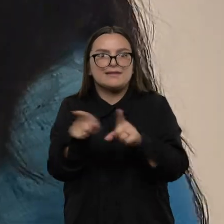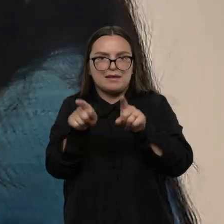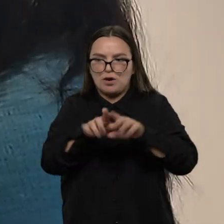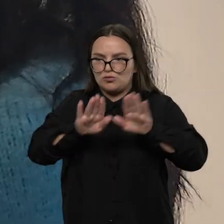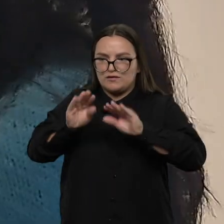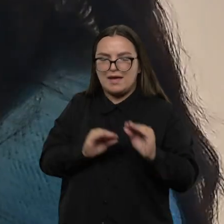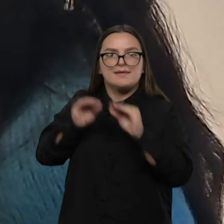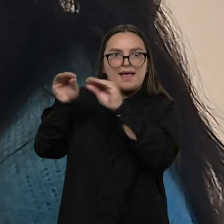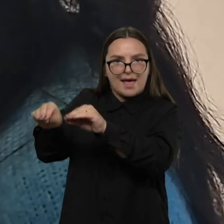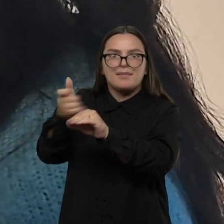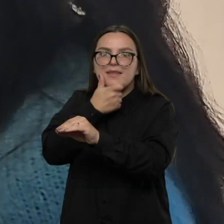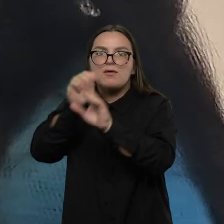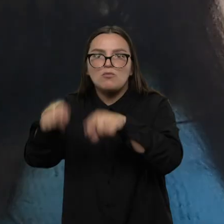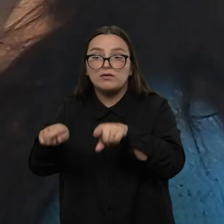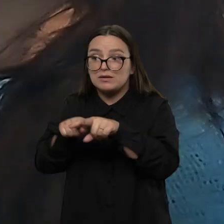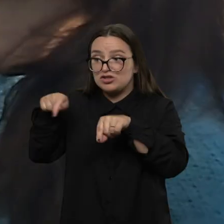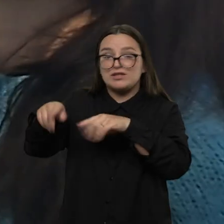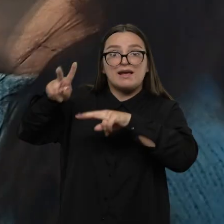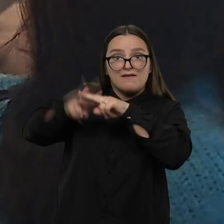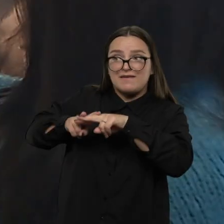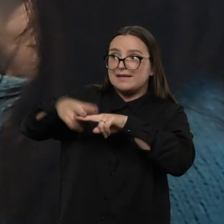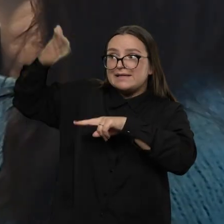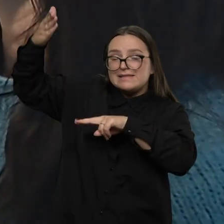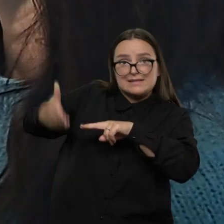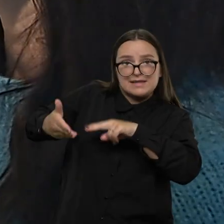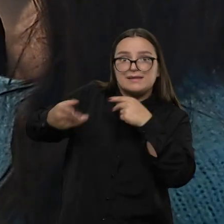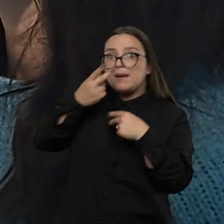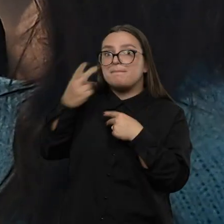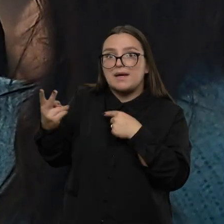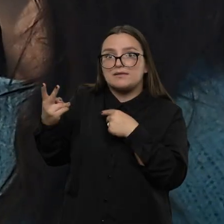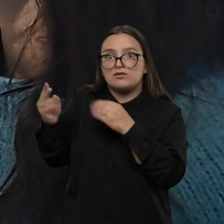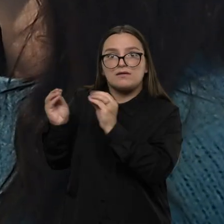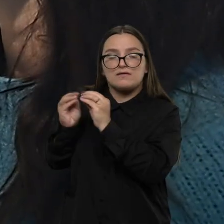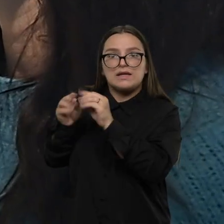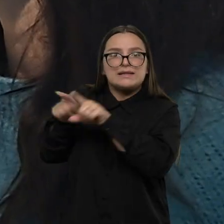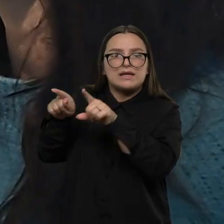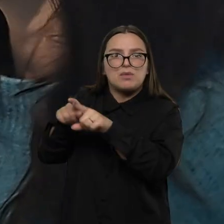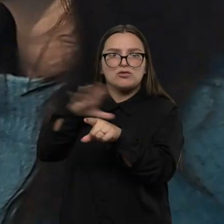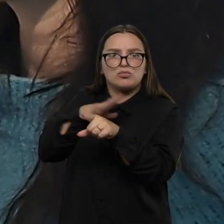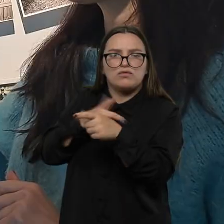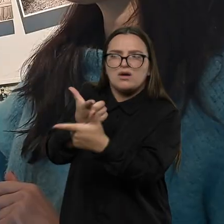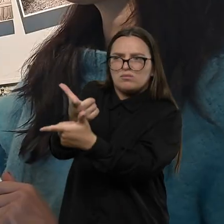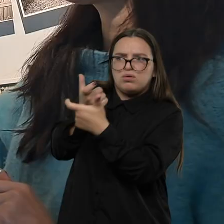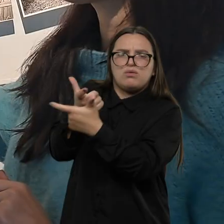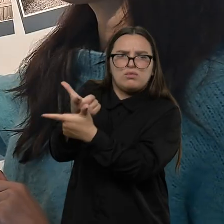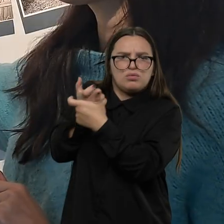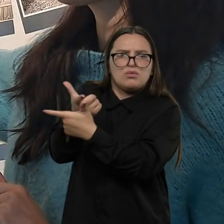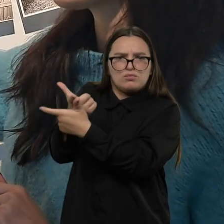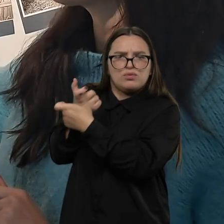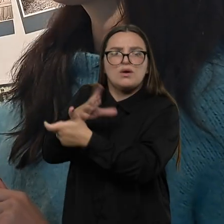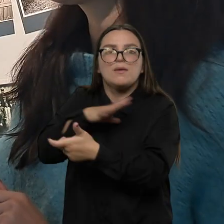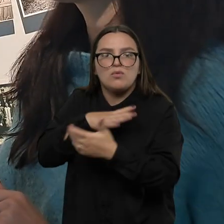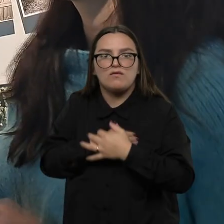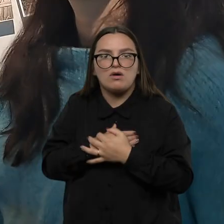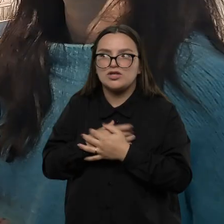ekspozicijoje. Taip pat šita siena šioje vietoje, kur mes stovime, irgi yra berods kulkosvaidžio visa serija sušaudyta.